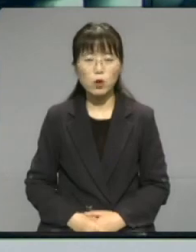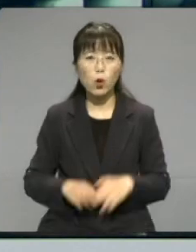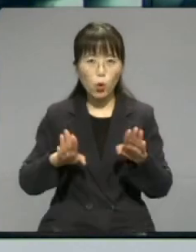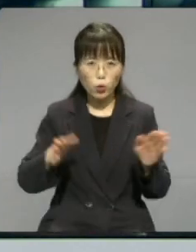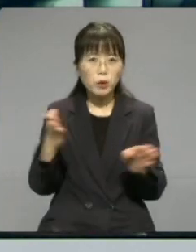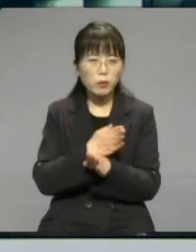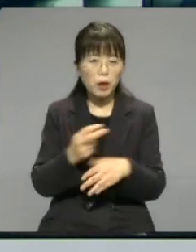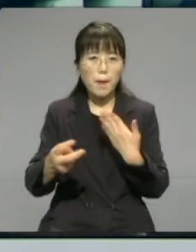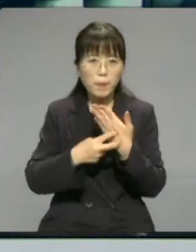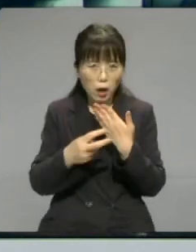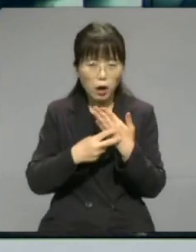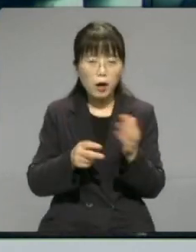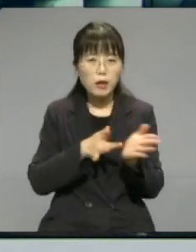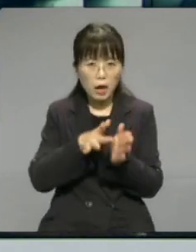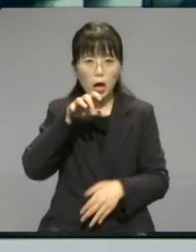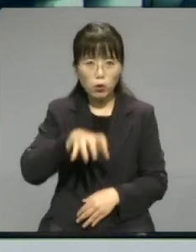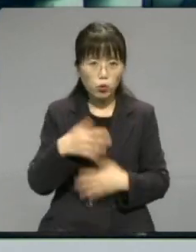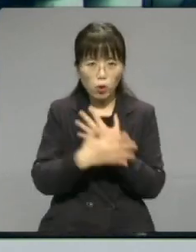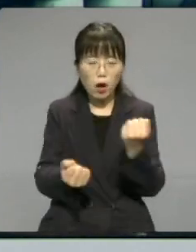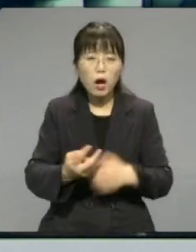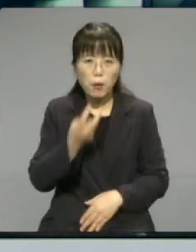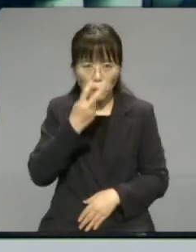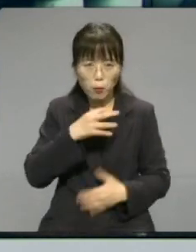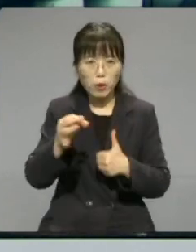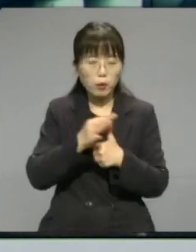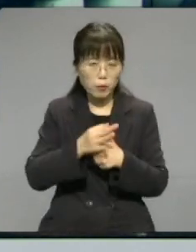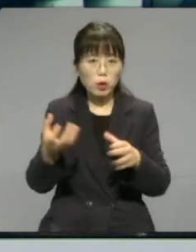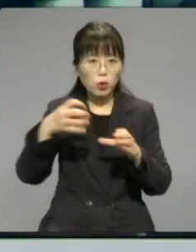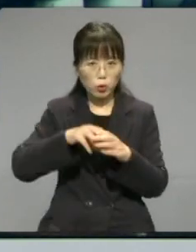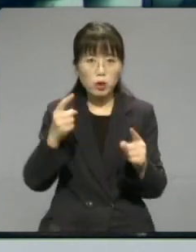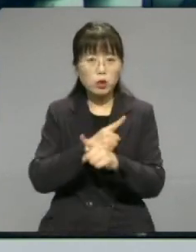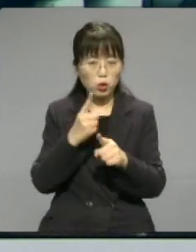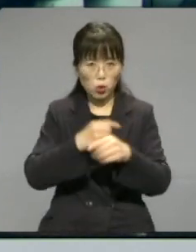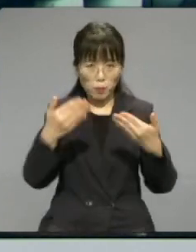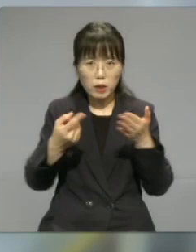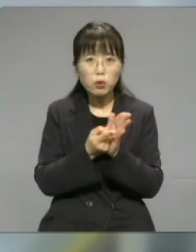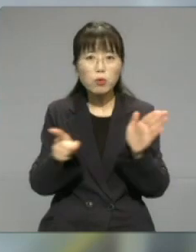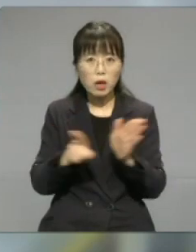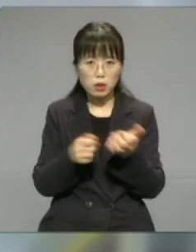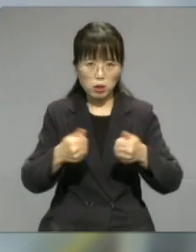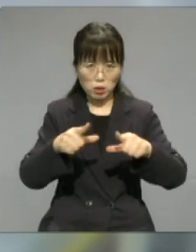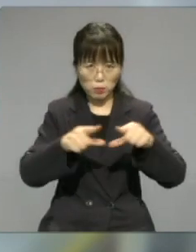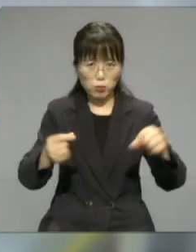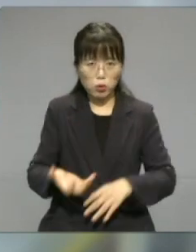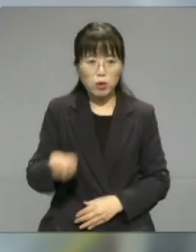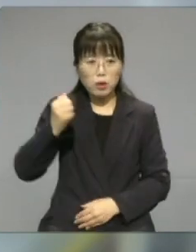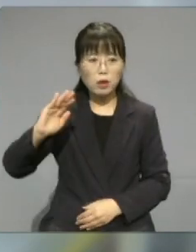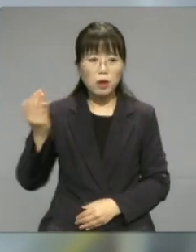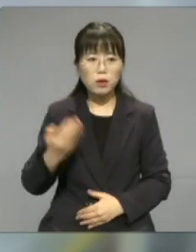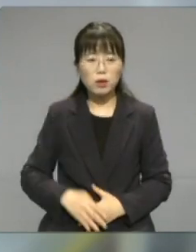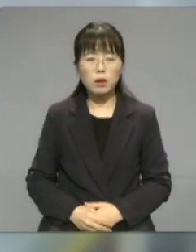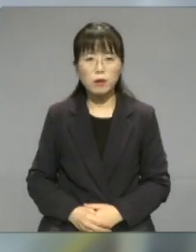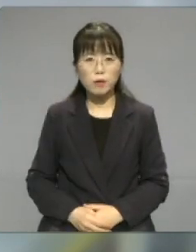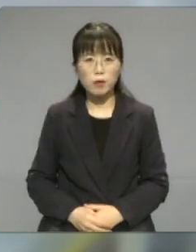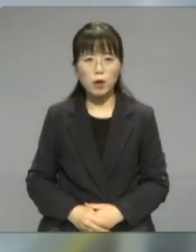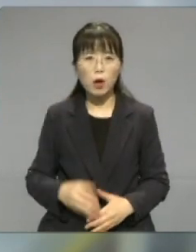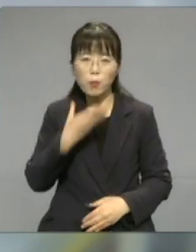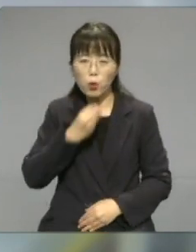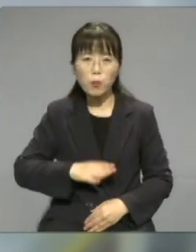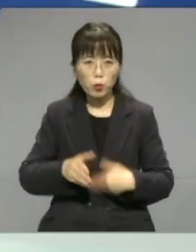오늘부터 병의원과 약국에서 건강보험 급여가 적용되는 진료를 받으려면 신분증을 지참해야 합니다